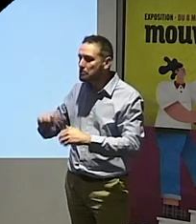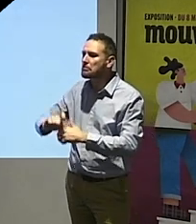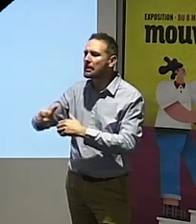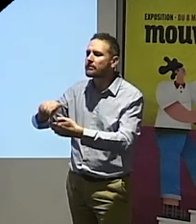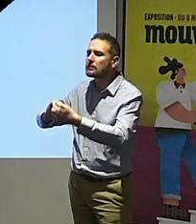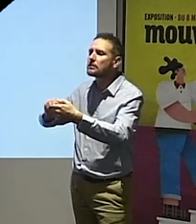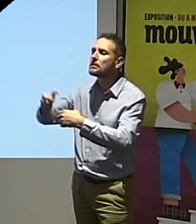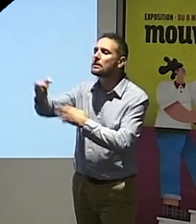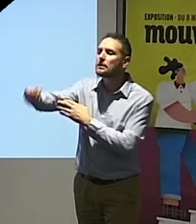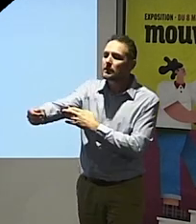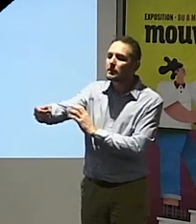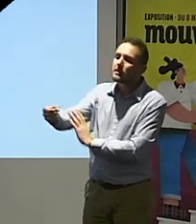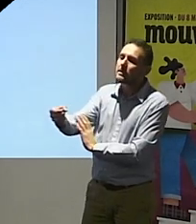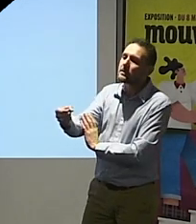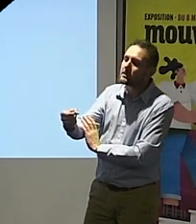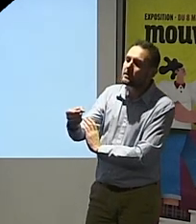micro.